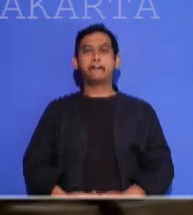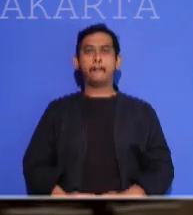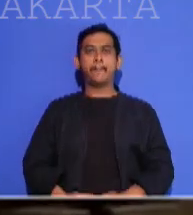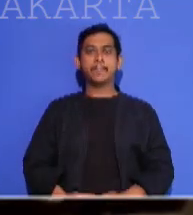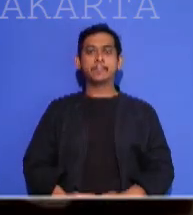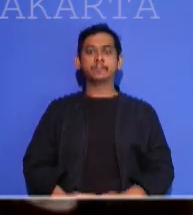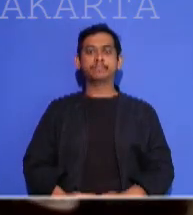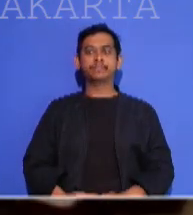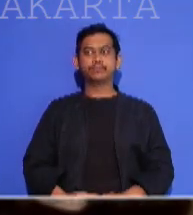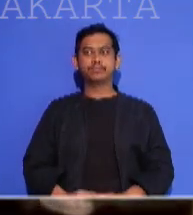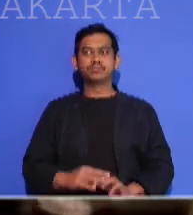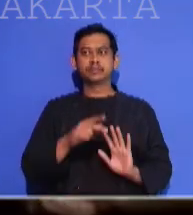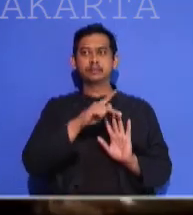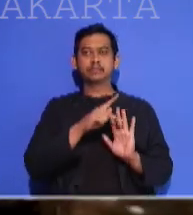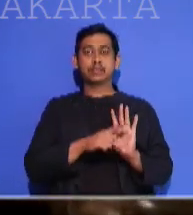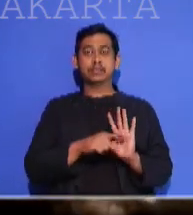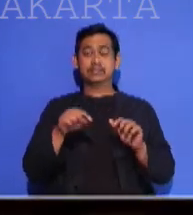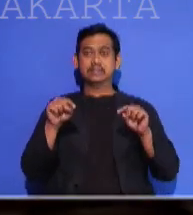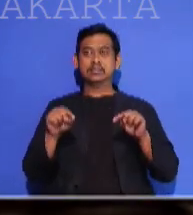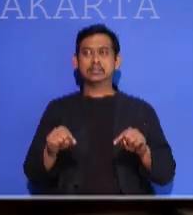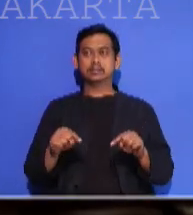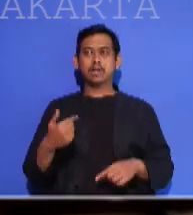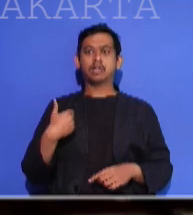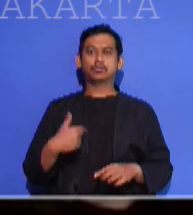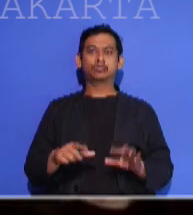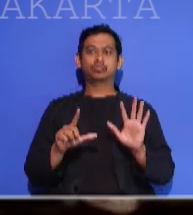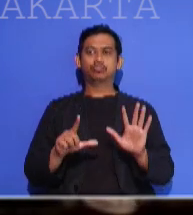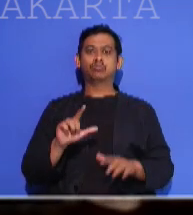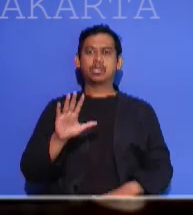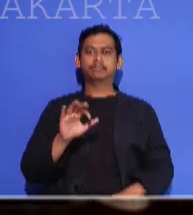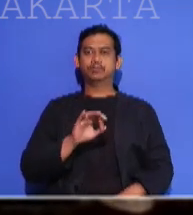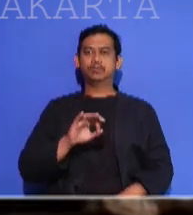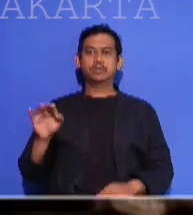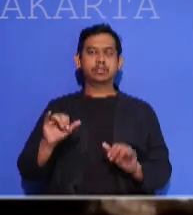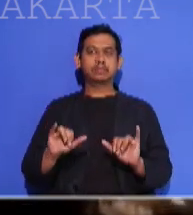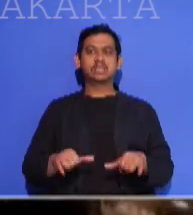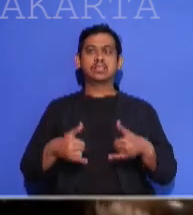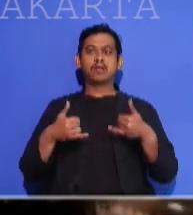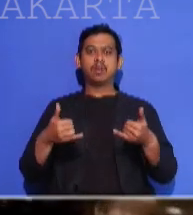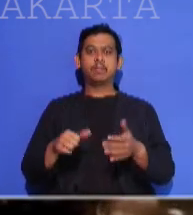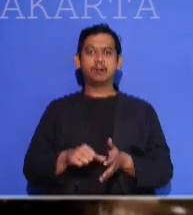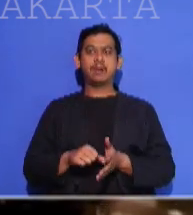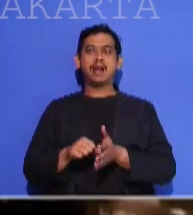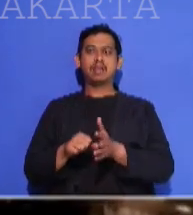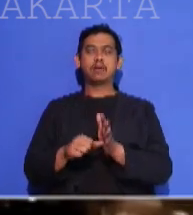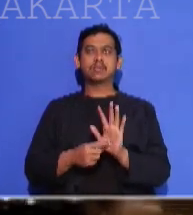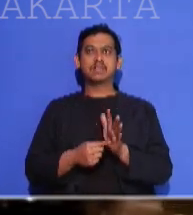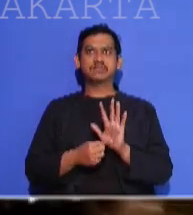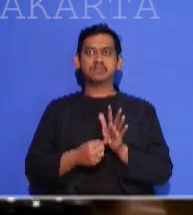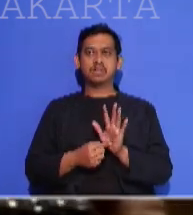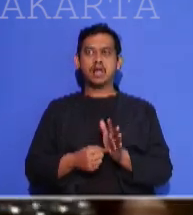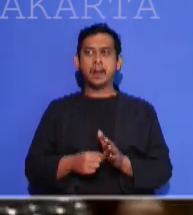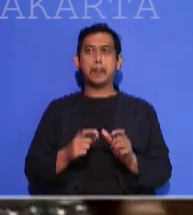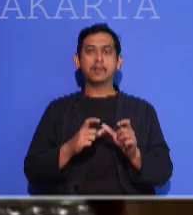program new Colombo telah memberikan lebih dari 75.000 beasiswa dan bantuan mobilitas kepada mahasiswa sarjana